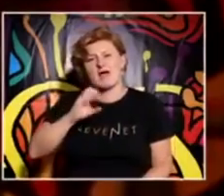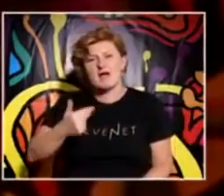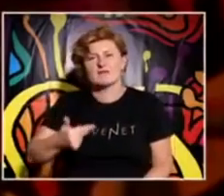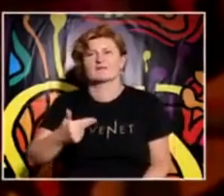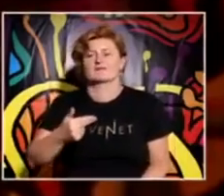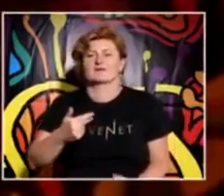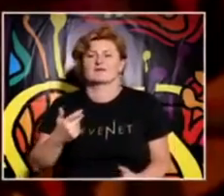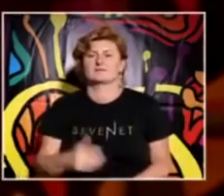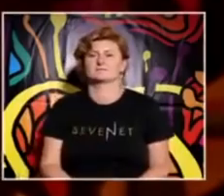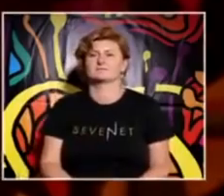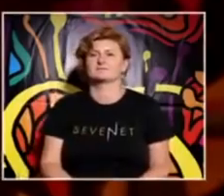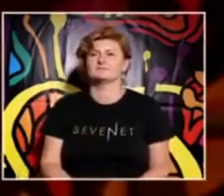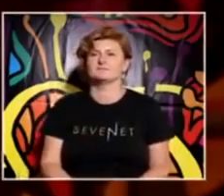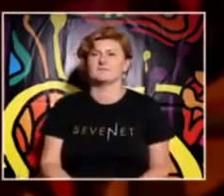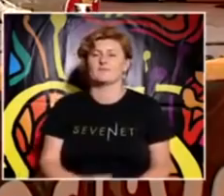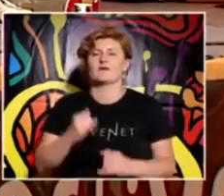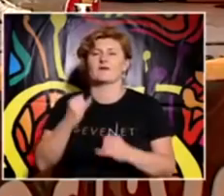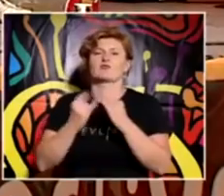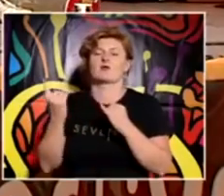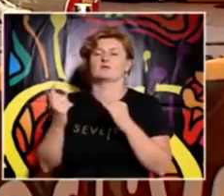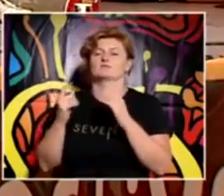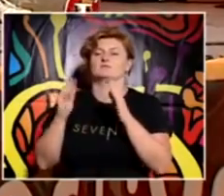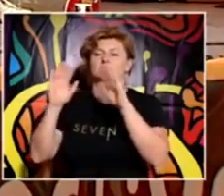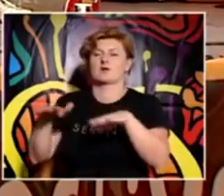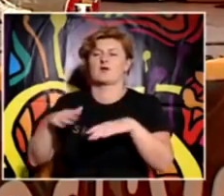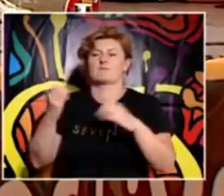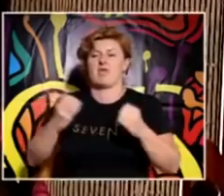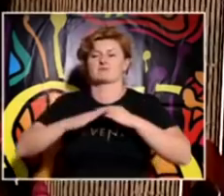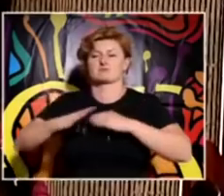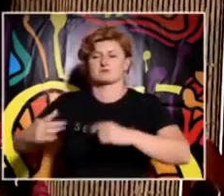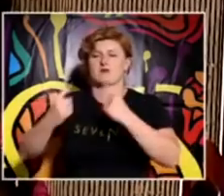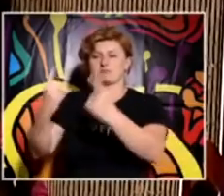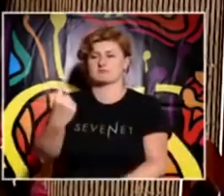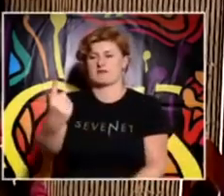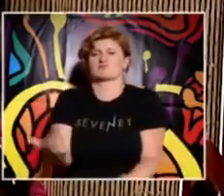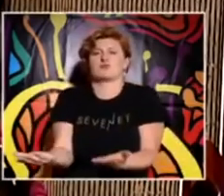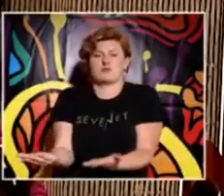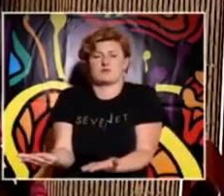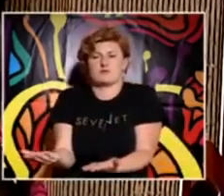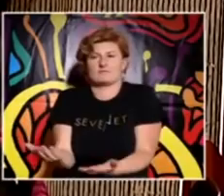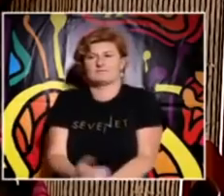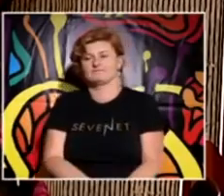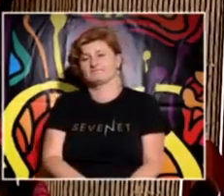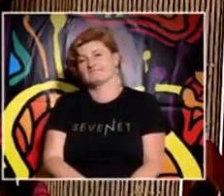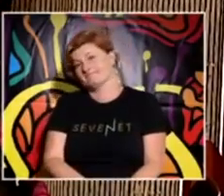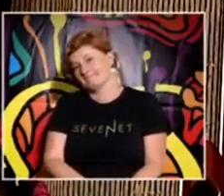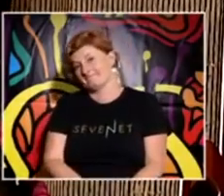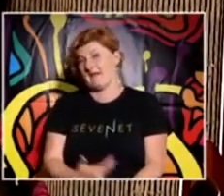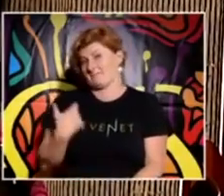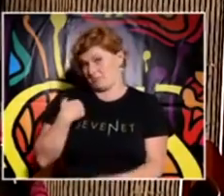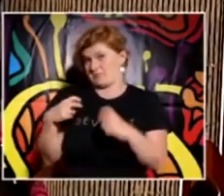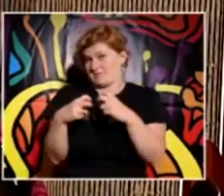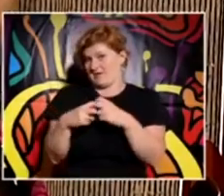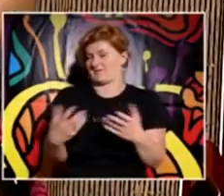spontanicznie, gorzej z wami. Ale jeżeli on was zostawia na środku pustyni, to co? No to o dziwo był internet,